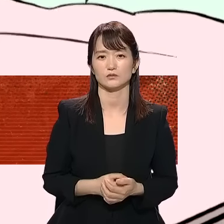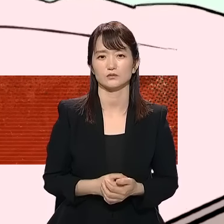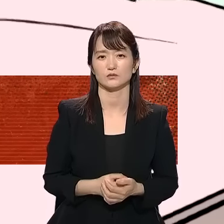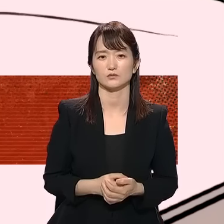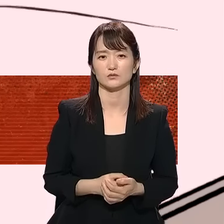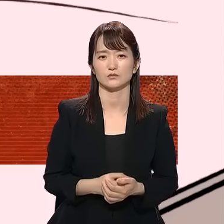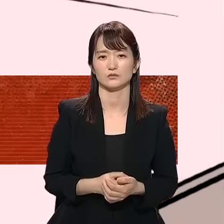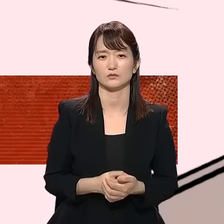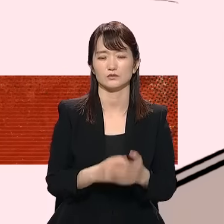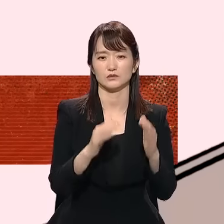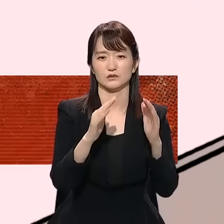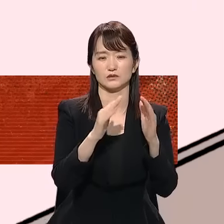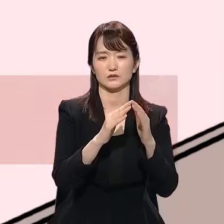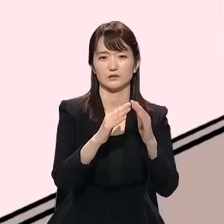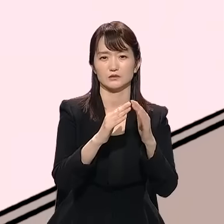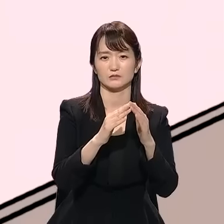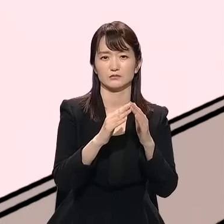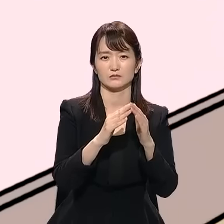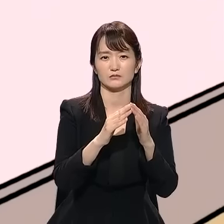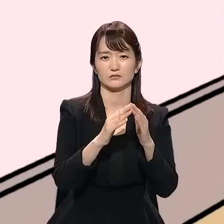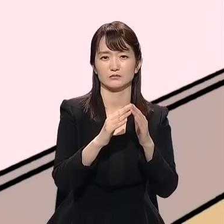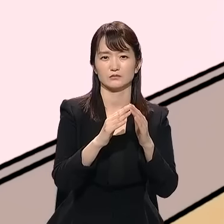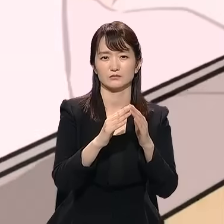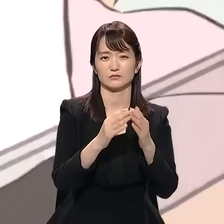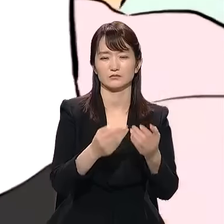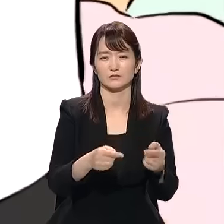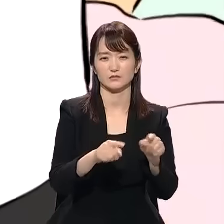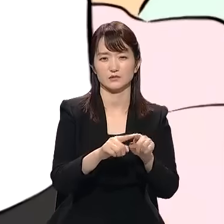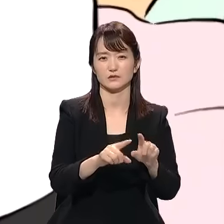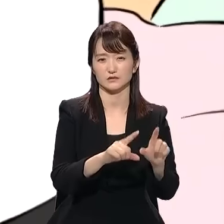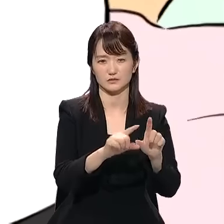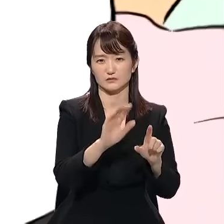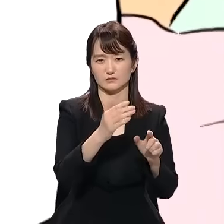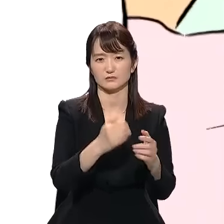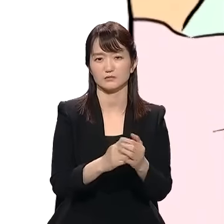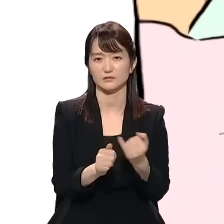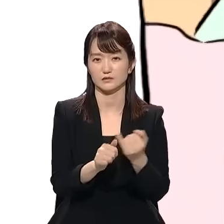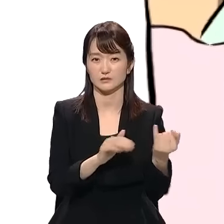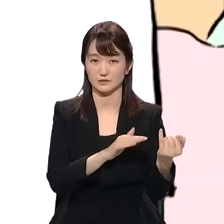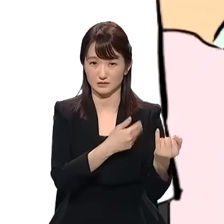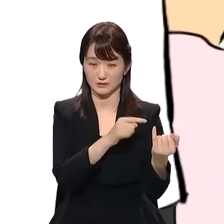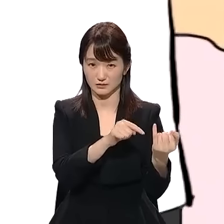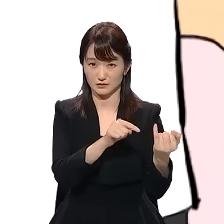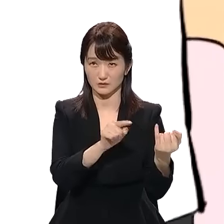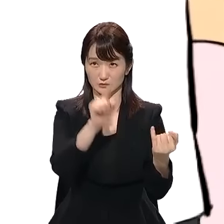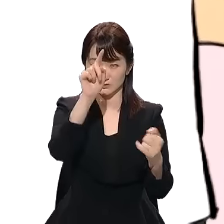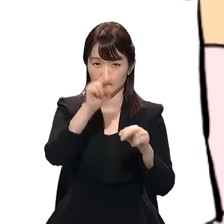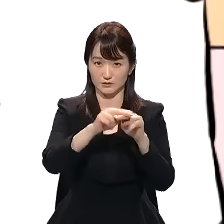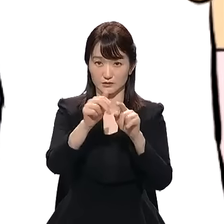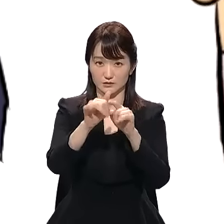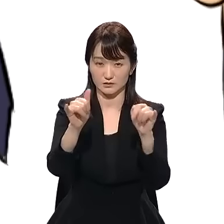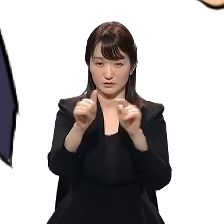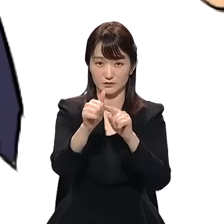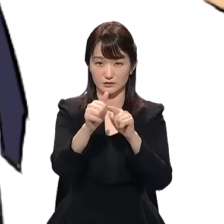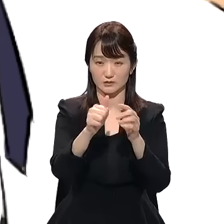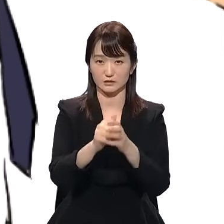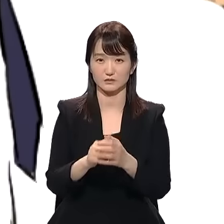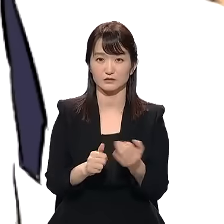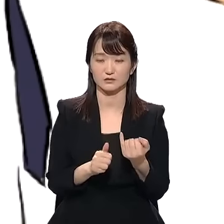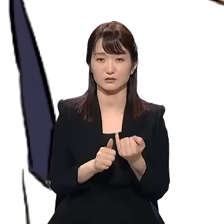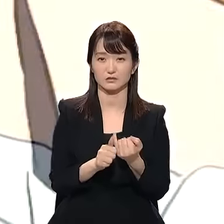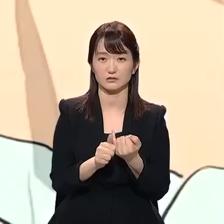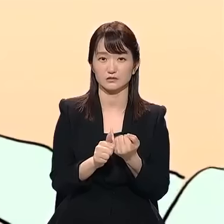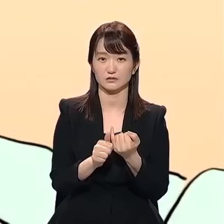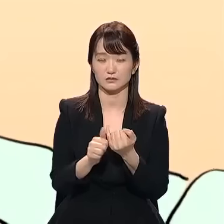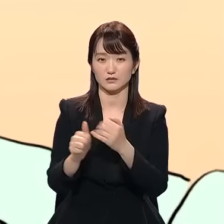합니다 아 예네 아내가 바람난 그 직장 상사는 배우자의 외도로 이혼을 한